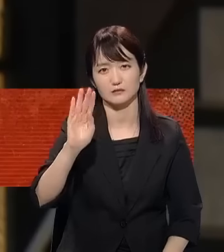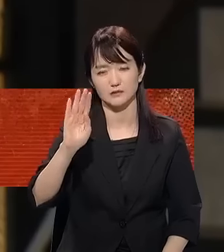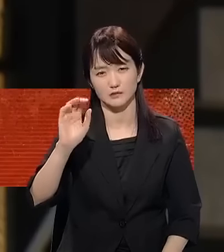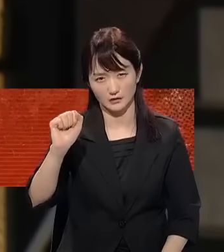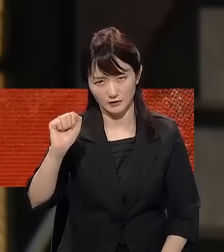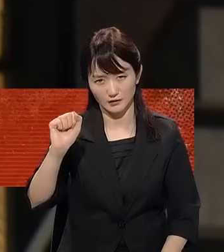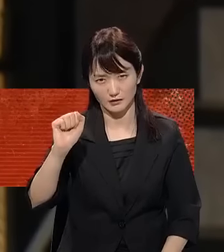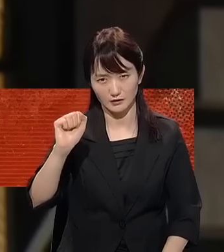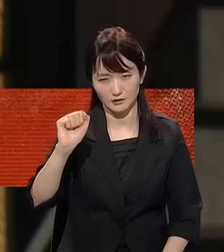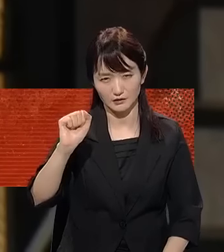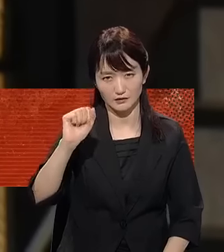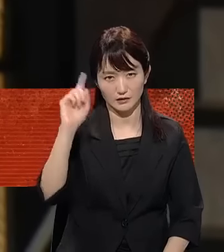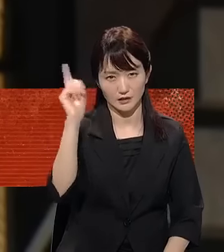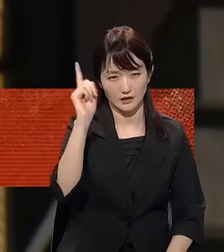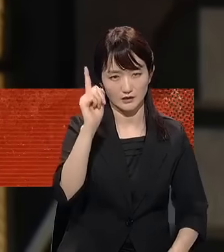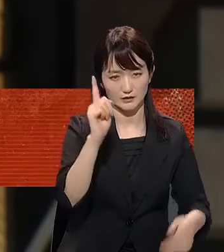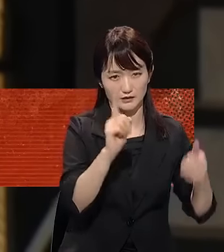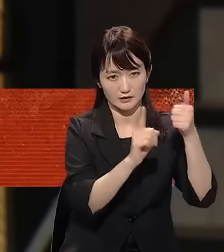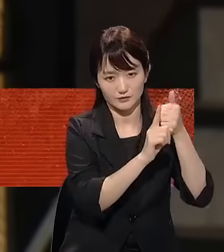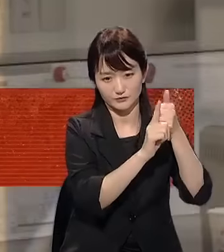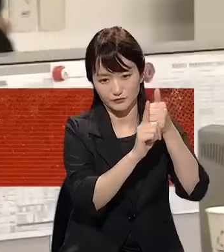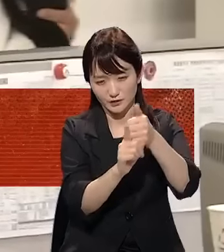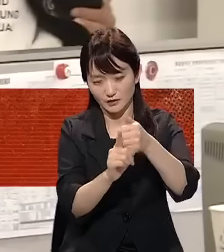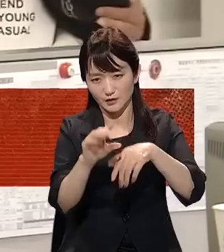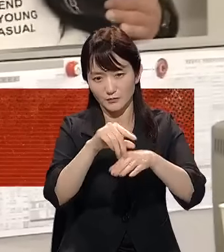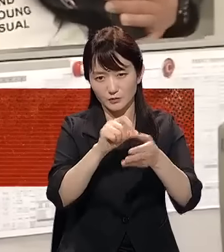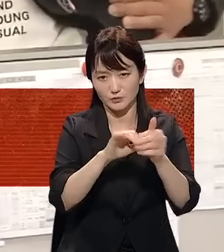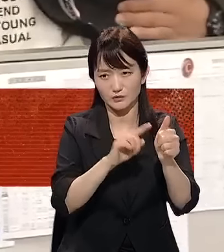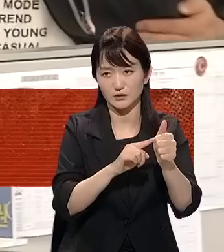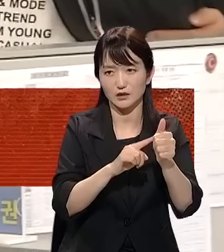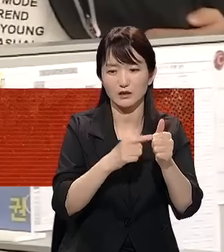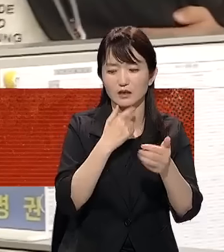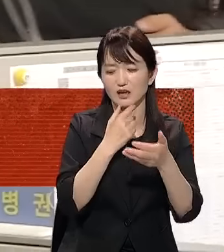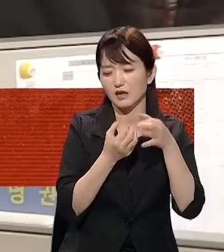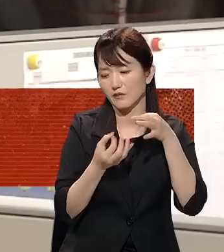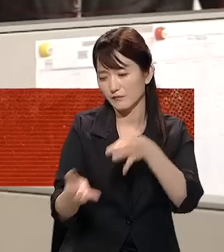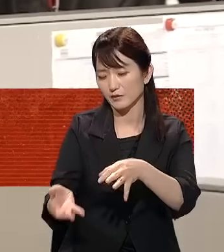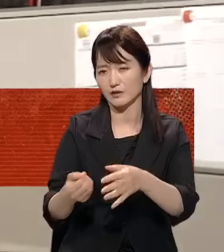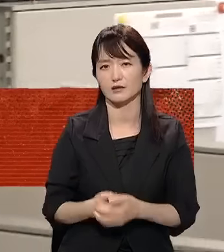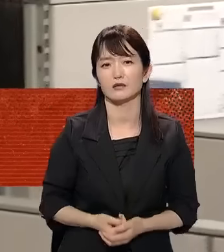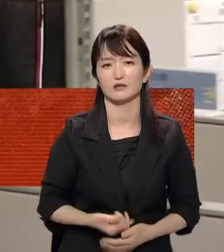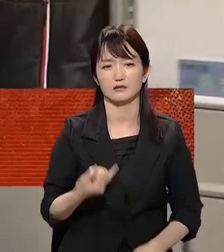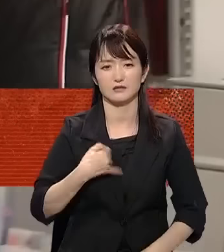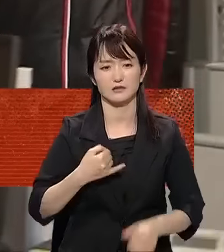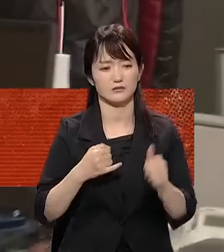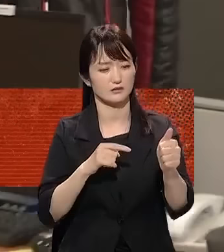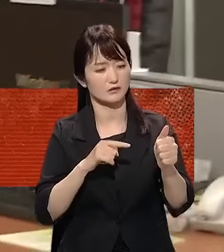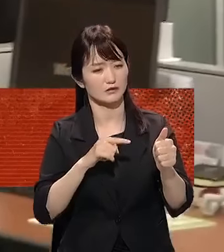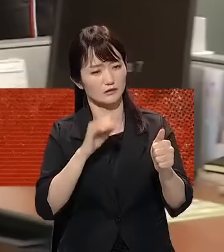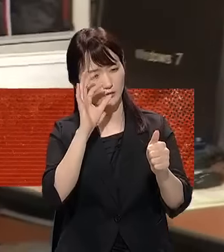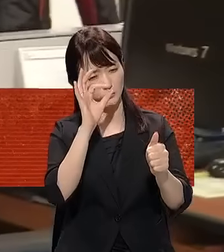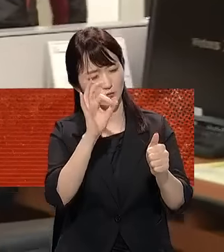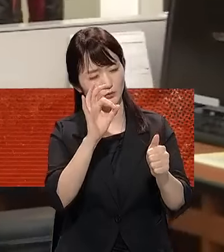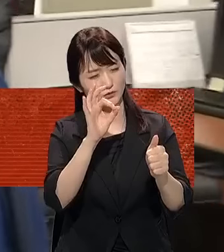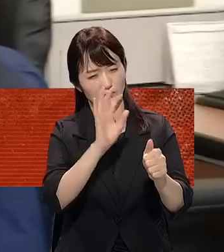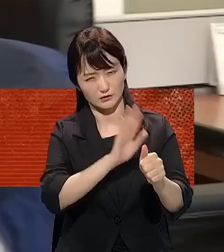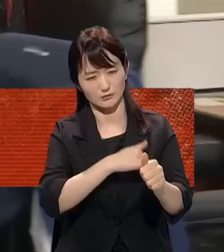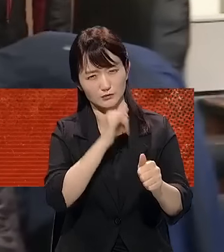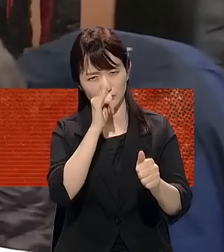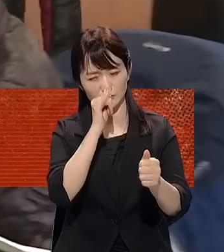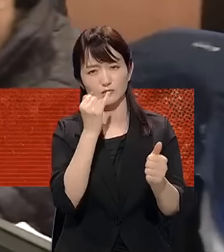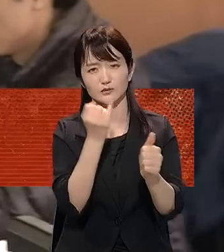아 그러니까 참 어떻게 보면이 그이 그 딸도 참 남자를 제대로 못 본 건데 그러다가 결혼